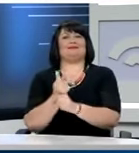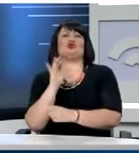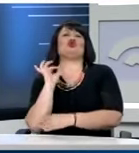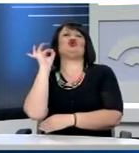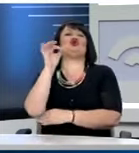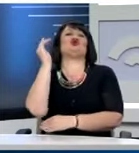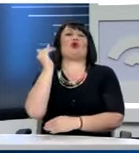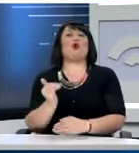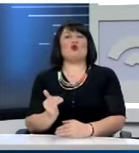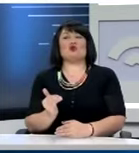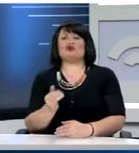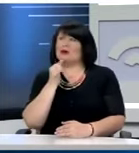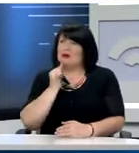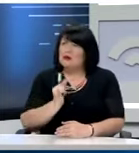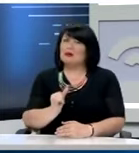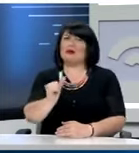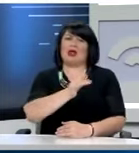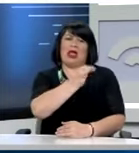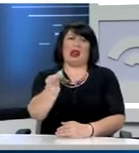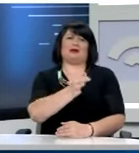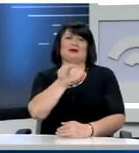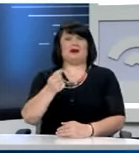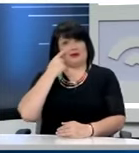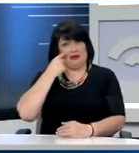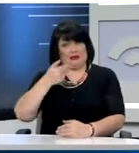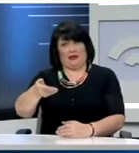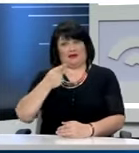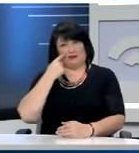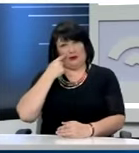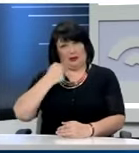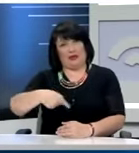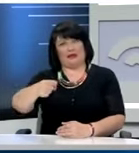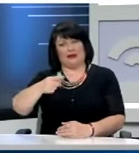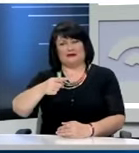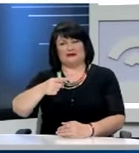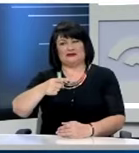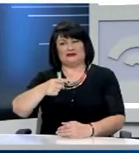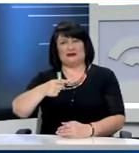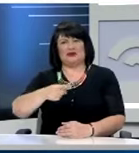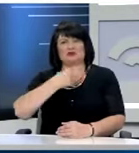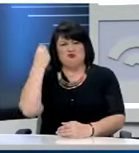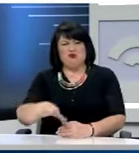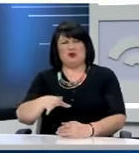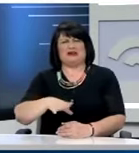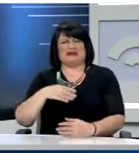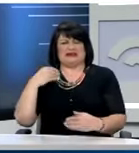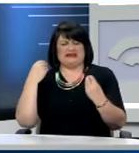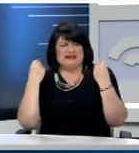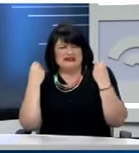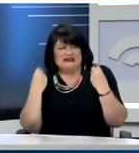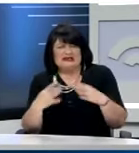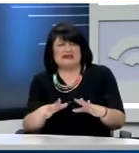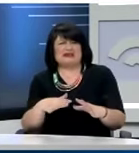στόχους, διαρκώς διαμηνύατε και προβλέπατε ότι θα έρθουν δεινά, ότι δεν